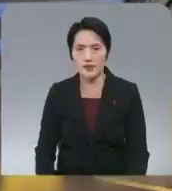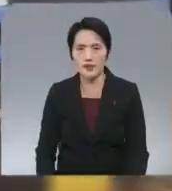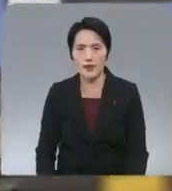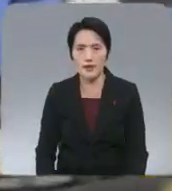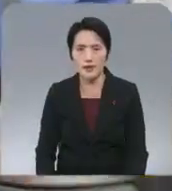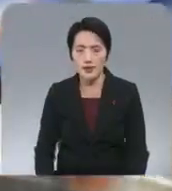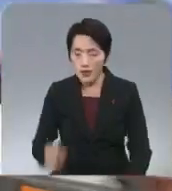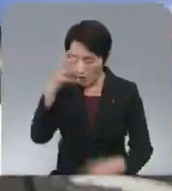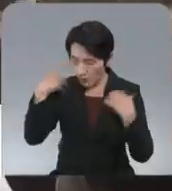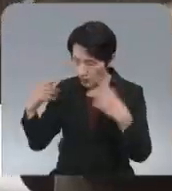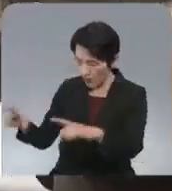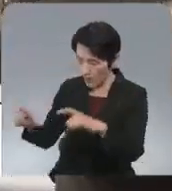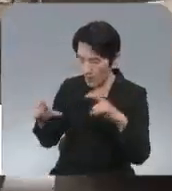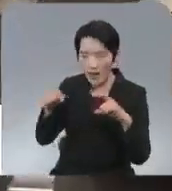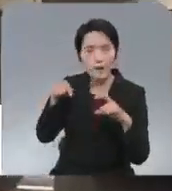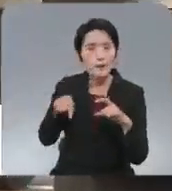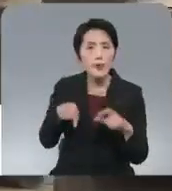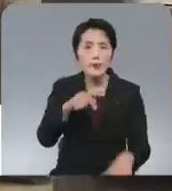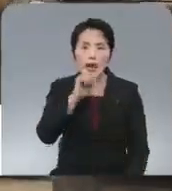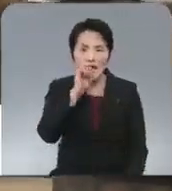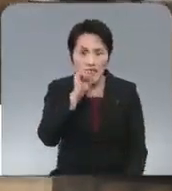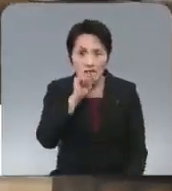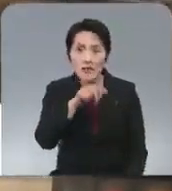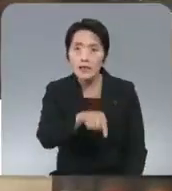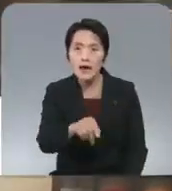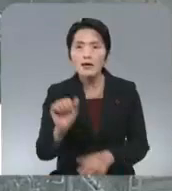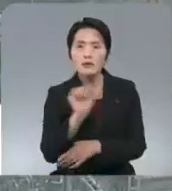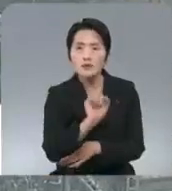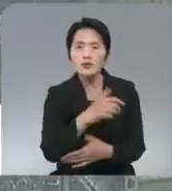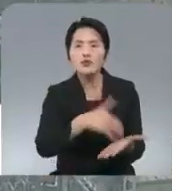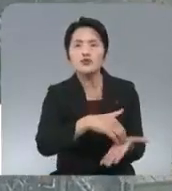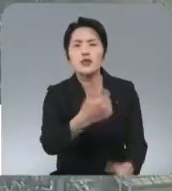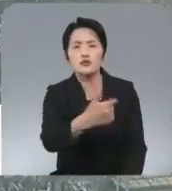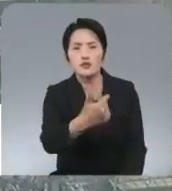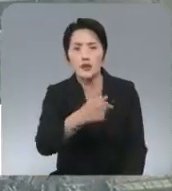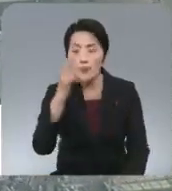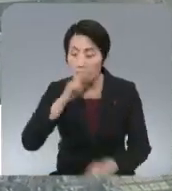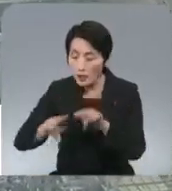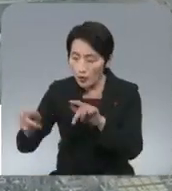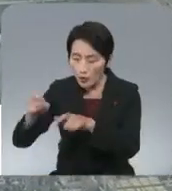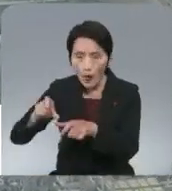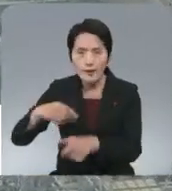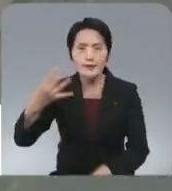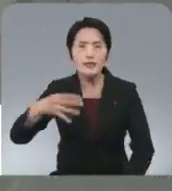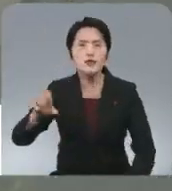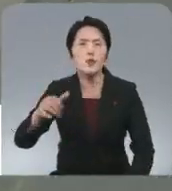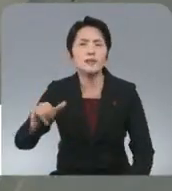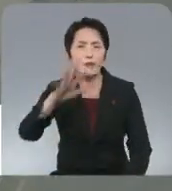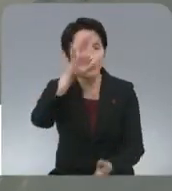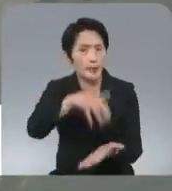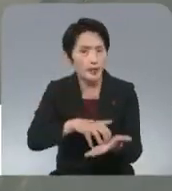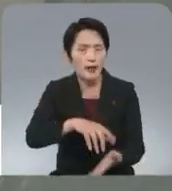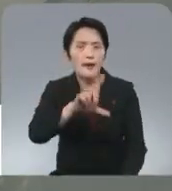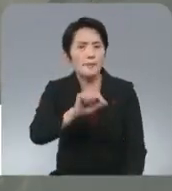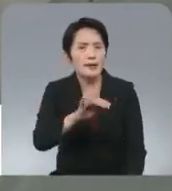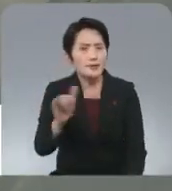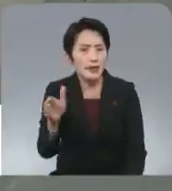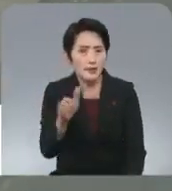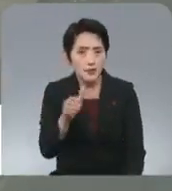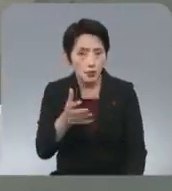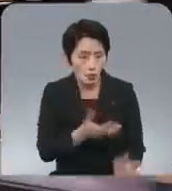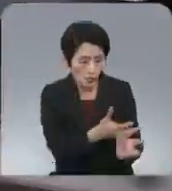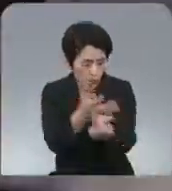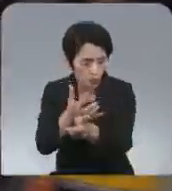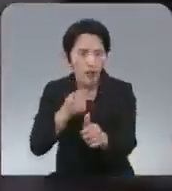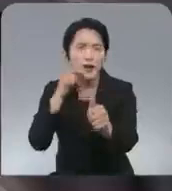lập trường của Chính phủ là kiên quyết không thỏa hiệp với hành vi trái phép truy cứu trách nhiệm một nghiêm minh tổng số lao động ngành vận tải thuộc